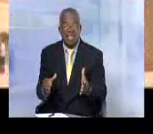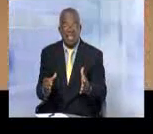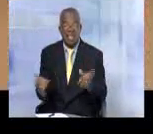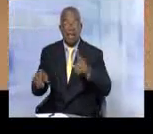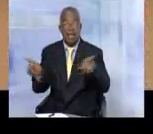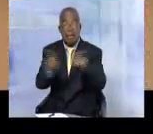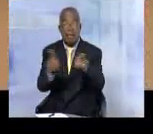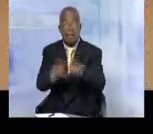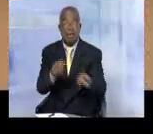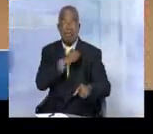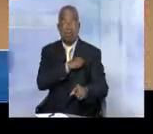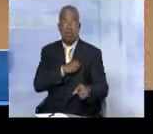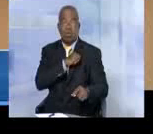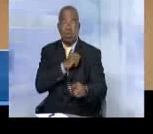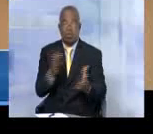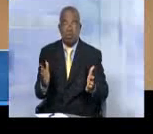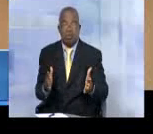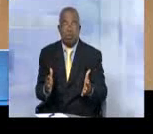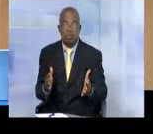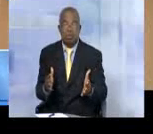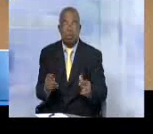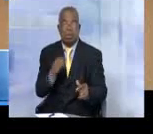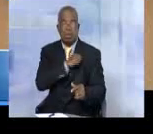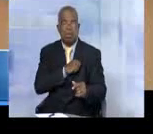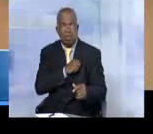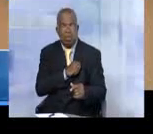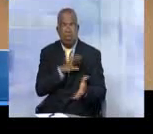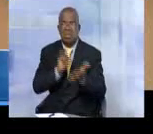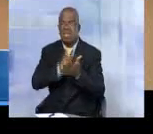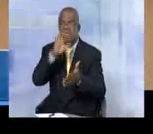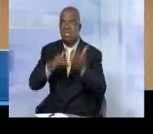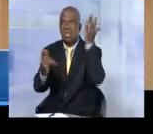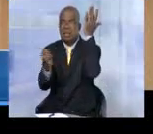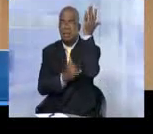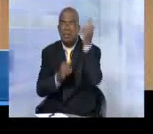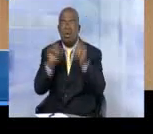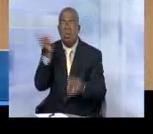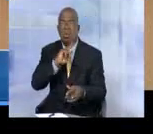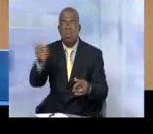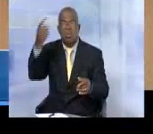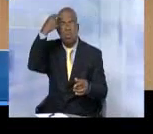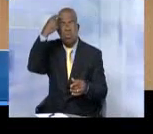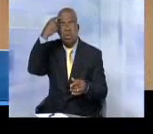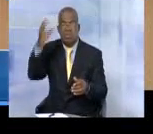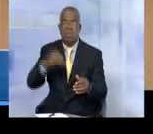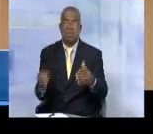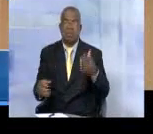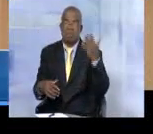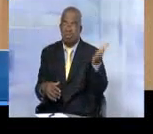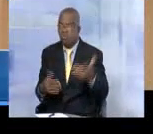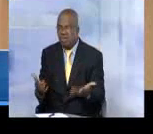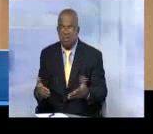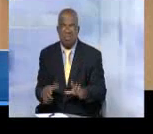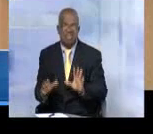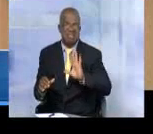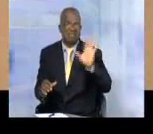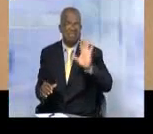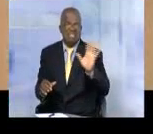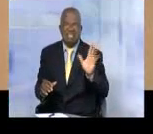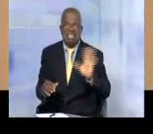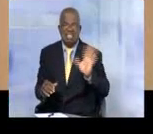voisin. Le Togo est un pays où l'État n'a aucune emprise sur la gestion